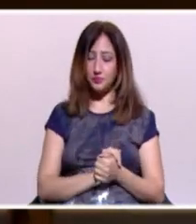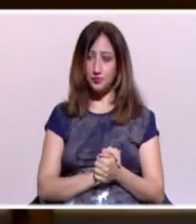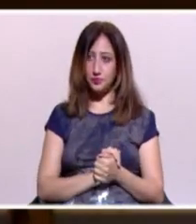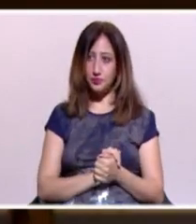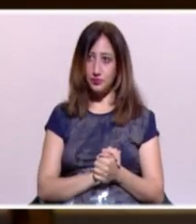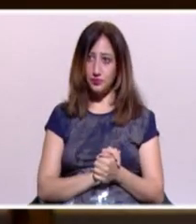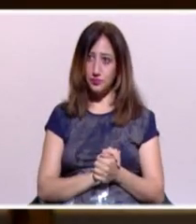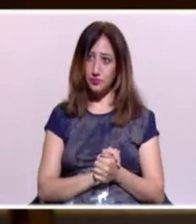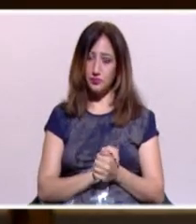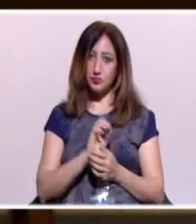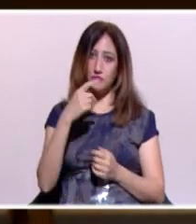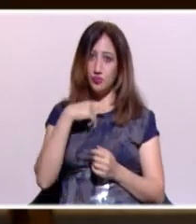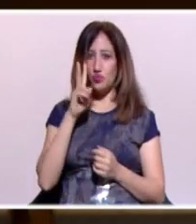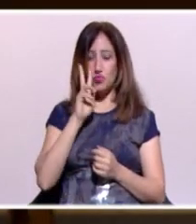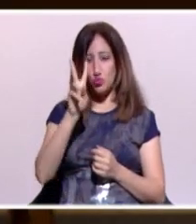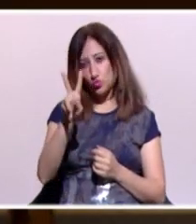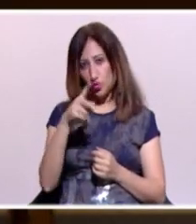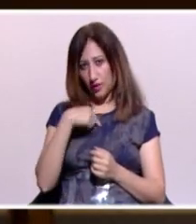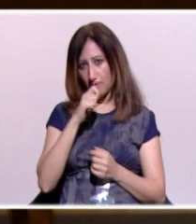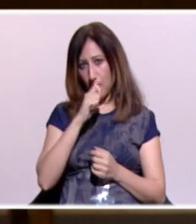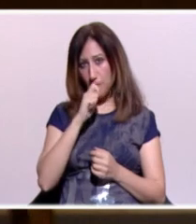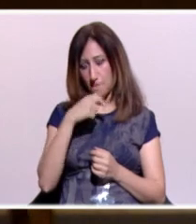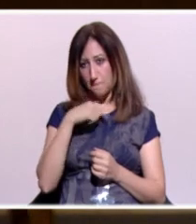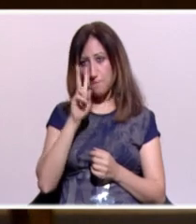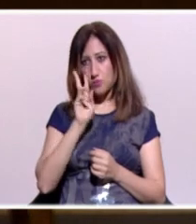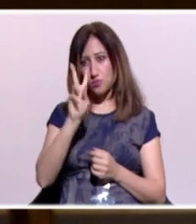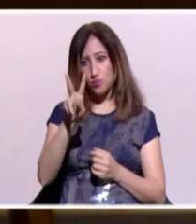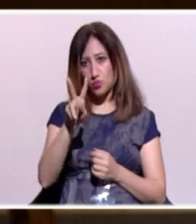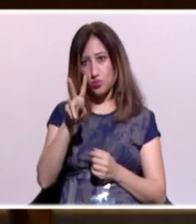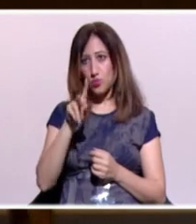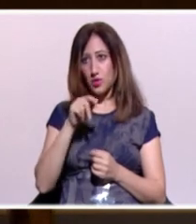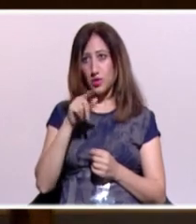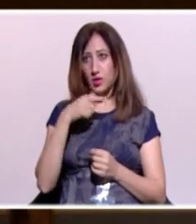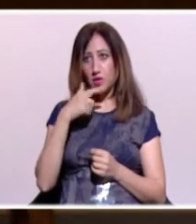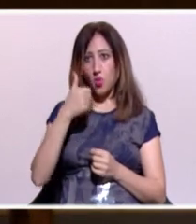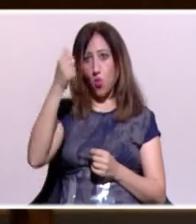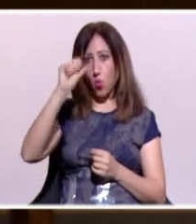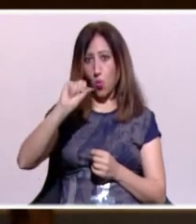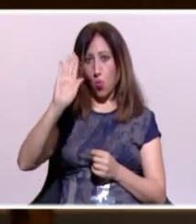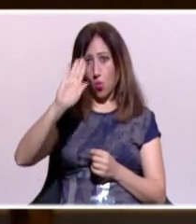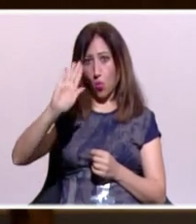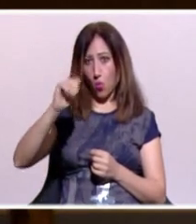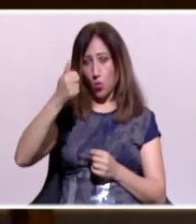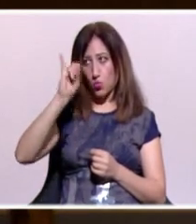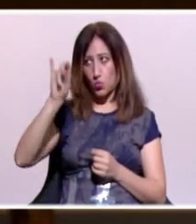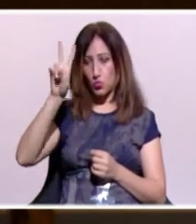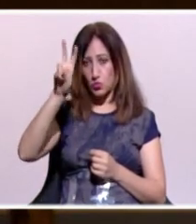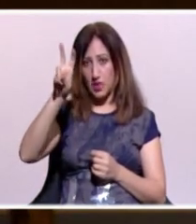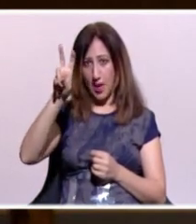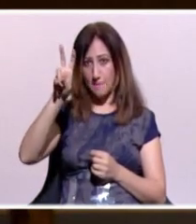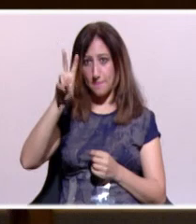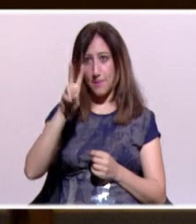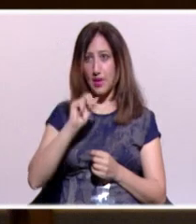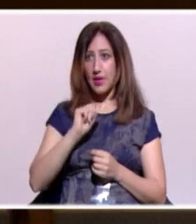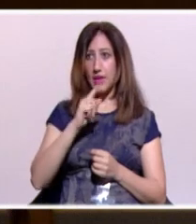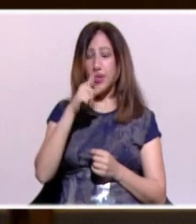ادائك شويه انطباعي، خصوصا ان اسامه بن لادن كان ليه احاديث وتصريحات كان اقرب تون